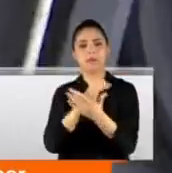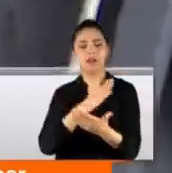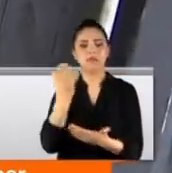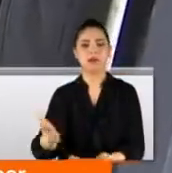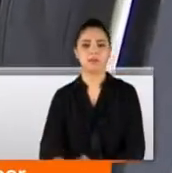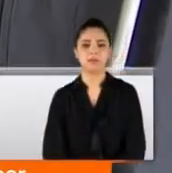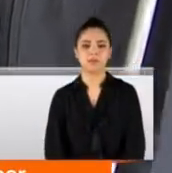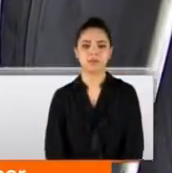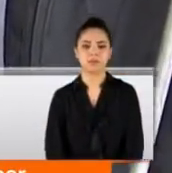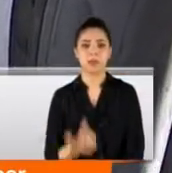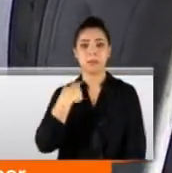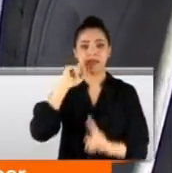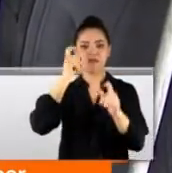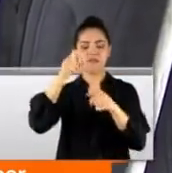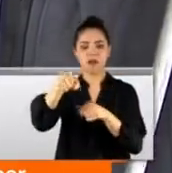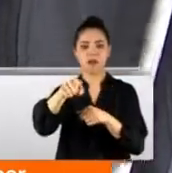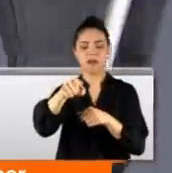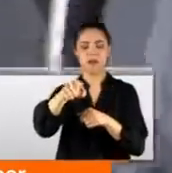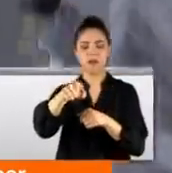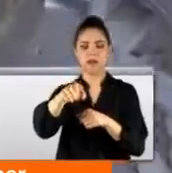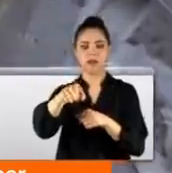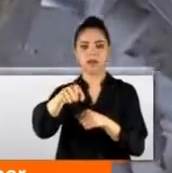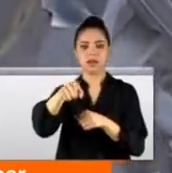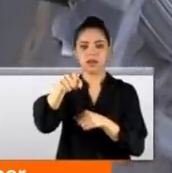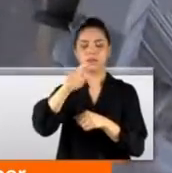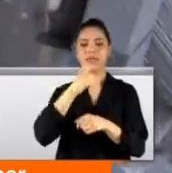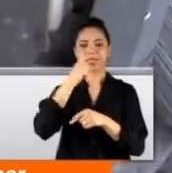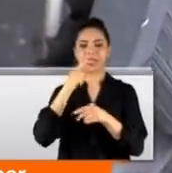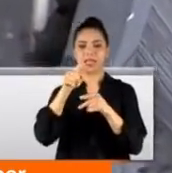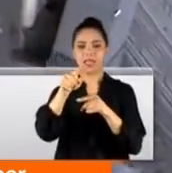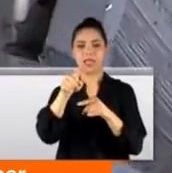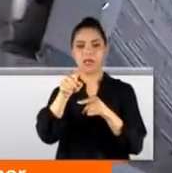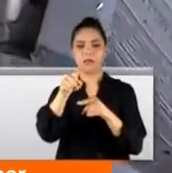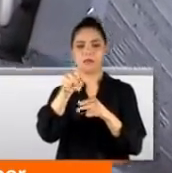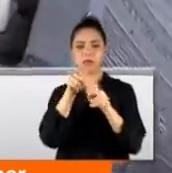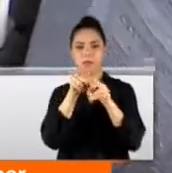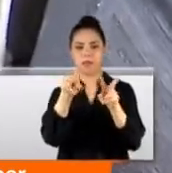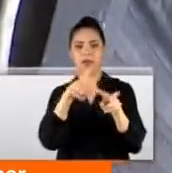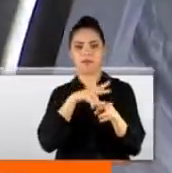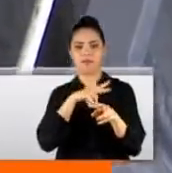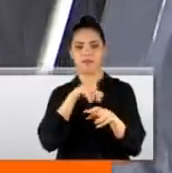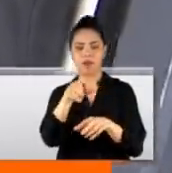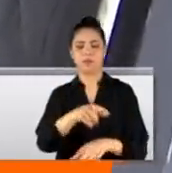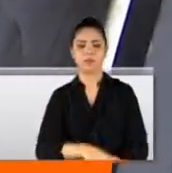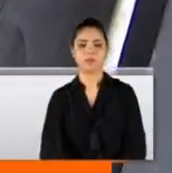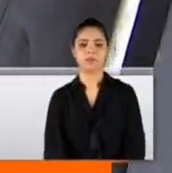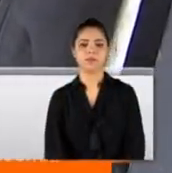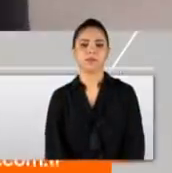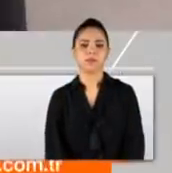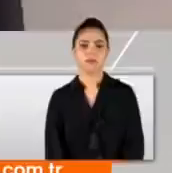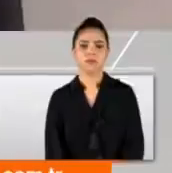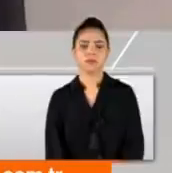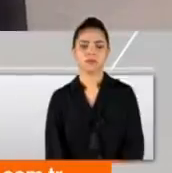yakalandı. Ben burayı fark ettim. Şurası kepenk. Şuraya kadar bayağı bir duvara kadar açılmıştı yani açık bir